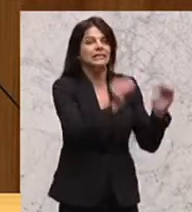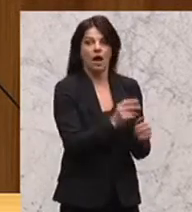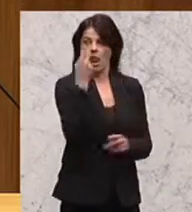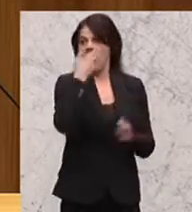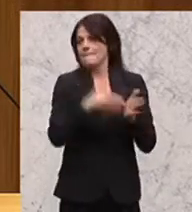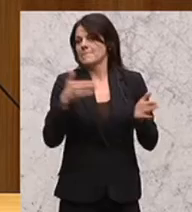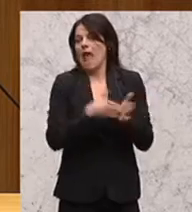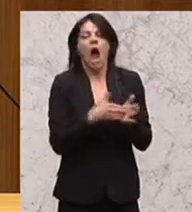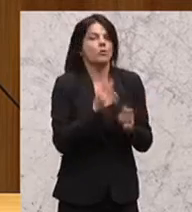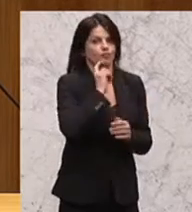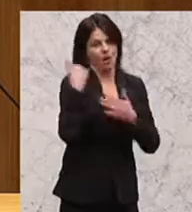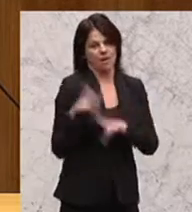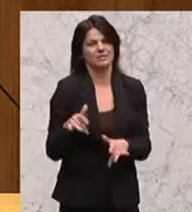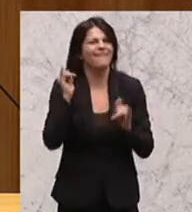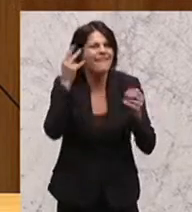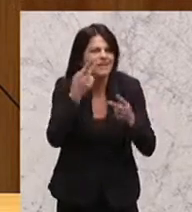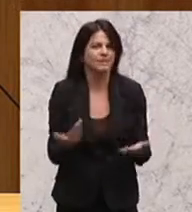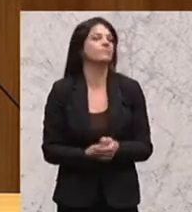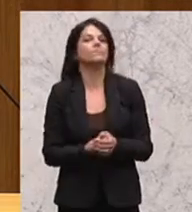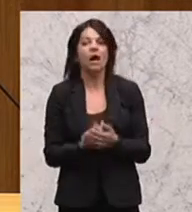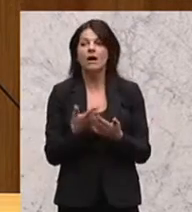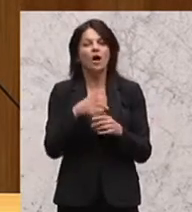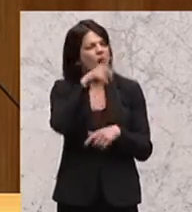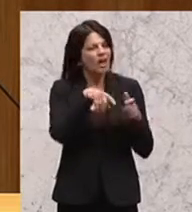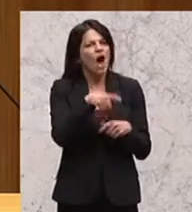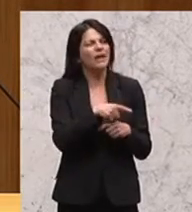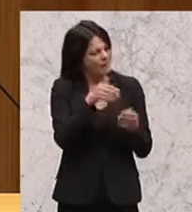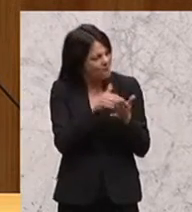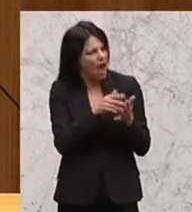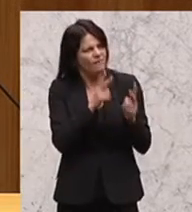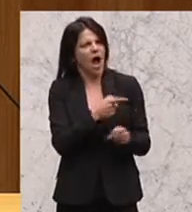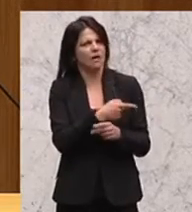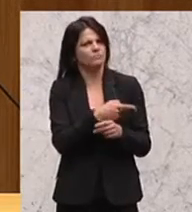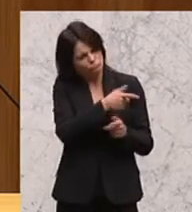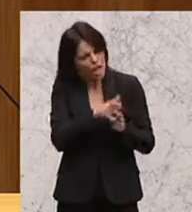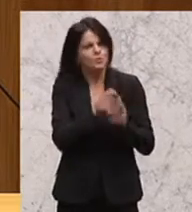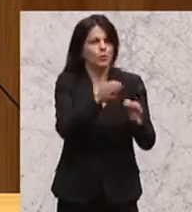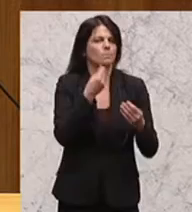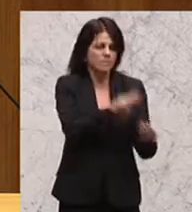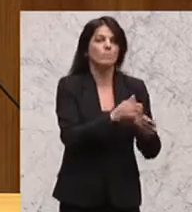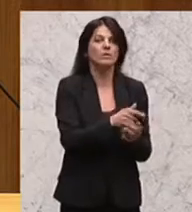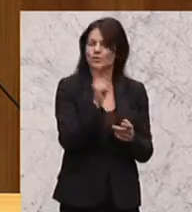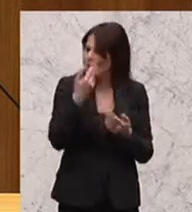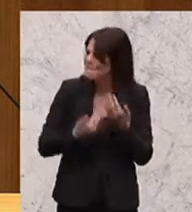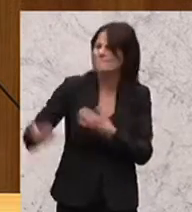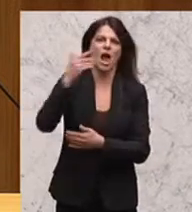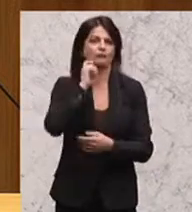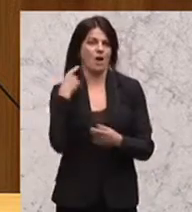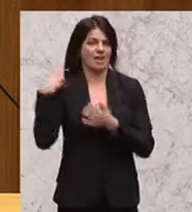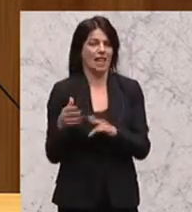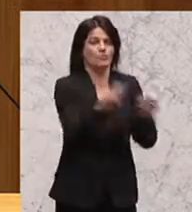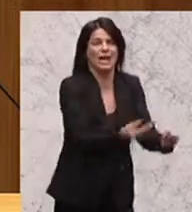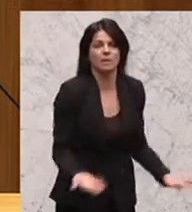Natürlich braucht man eine Steuerentlastung. Natürlich haben sie die Leute auch eine Steuerentlastung verdient. Die können sogar noch höher